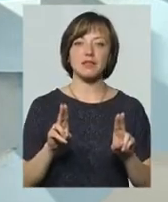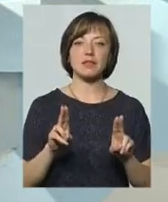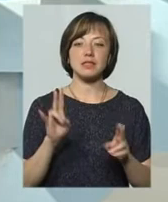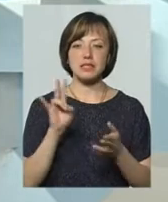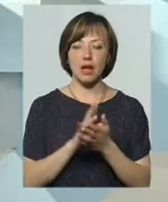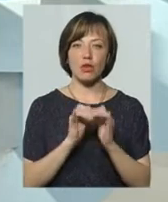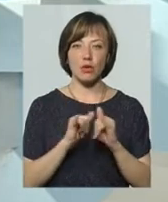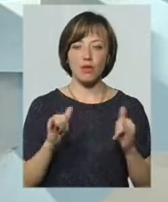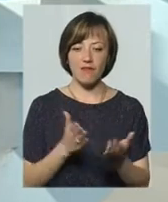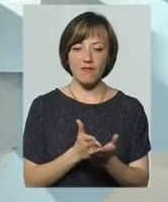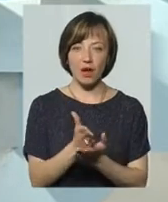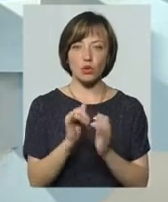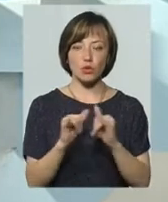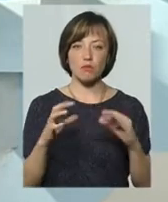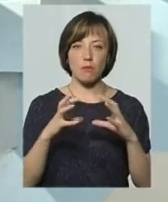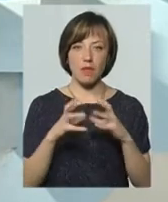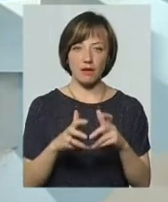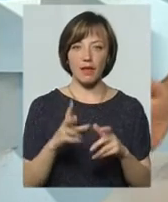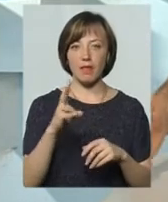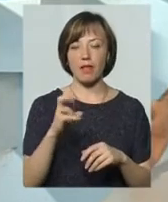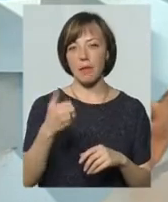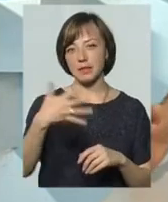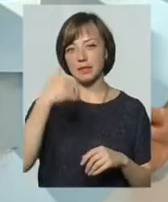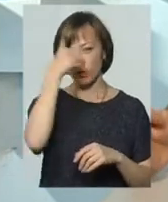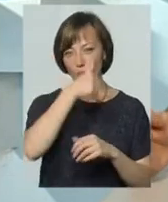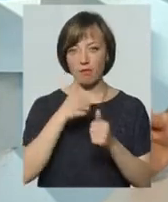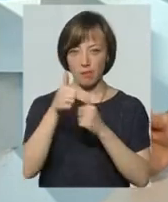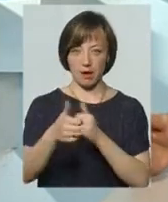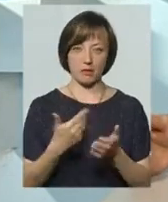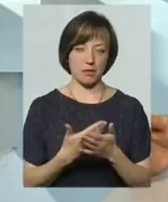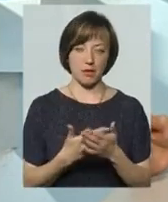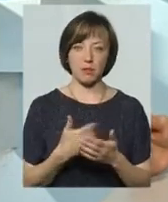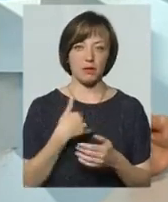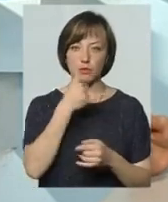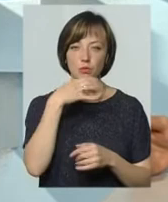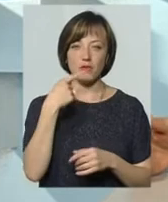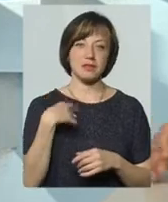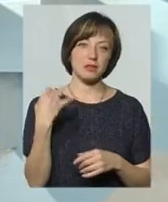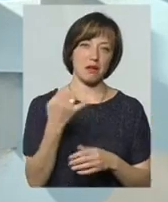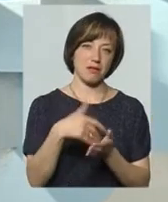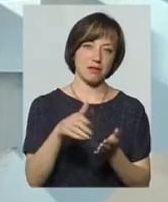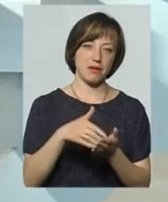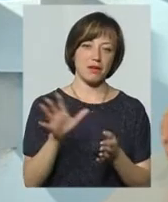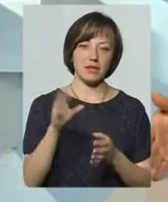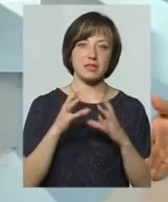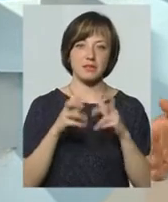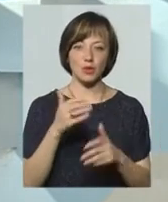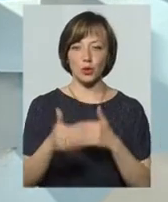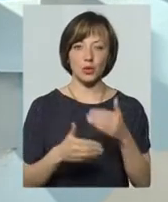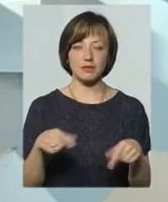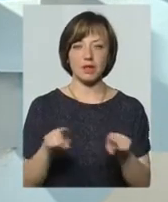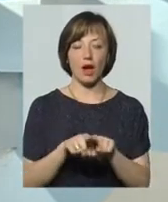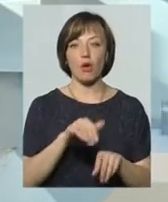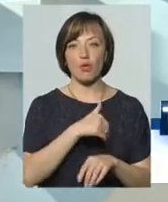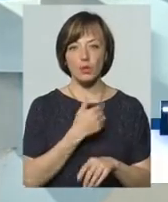вектор розвитку планети на там півстоліття вперед. І ми не можемо говорити, що нам це не цікаво, тому що весь світ рухається ось так. Тому